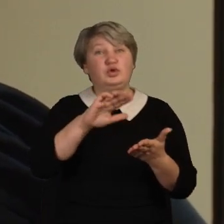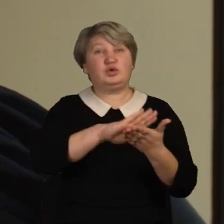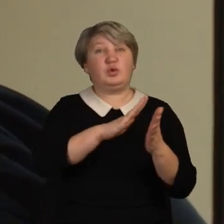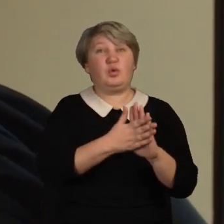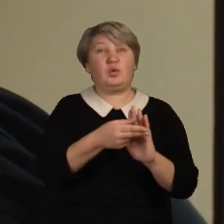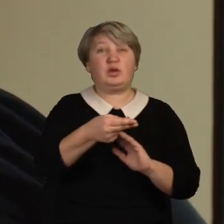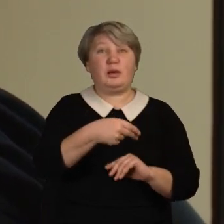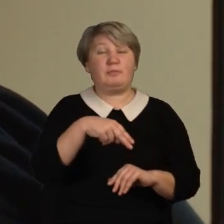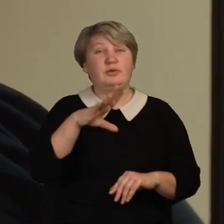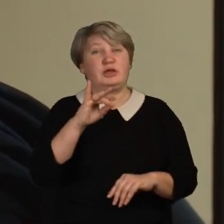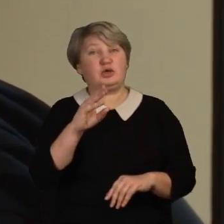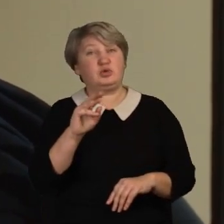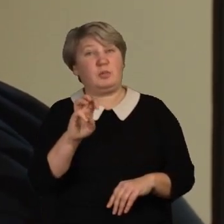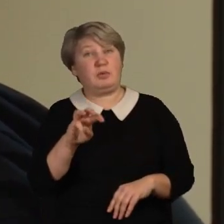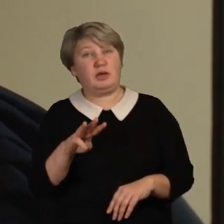і